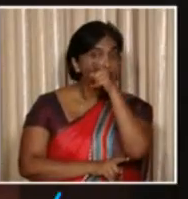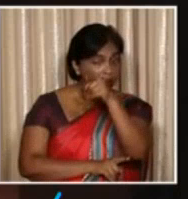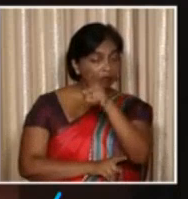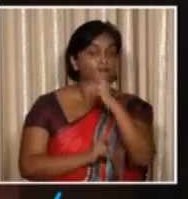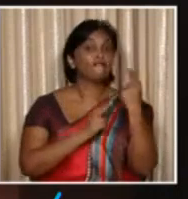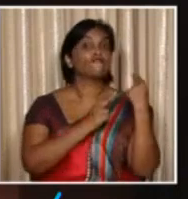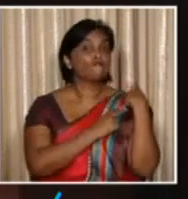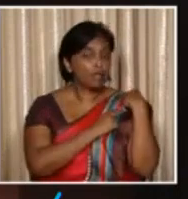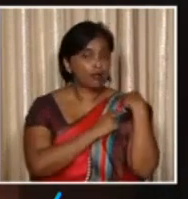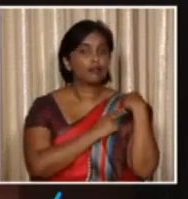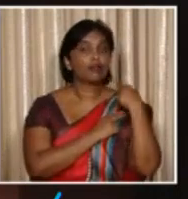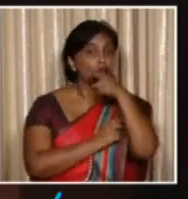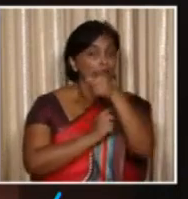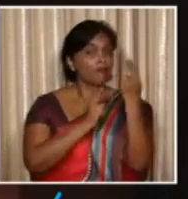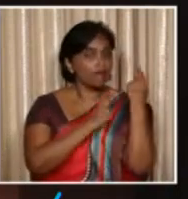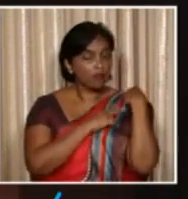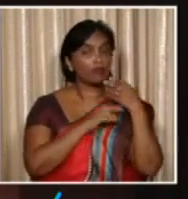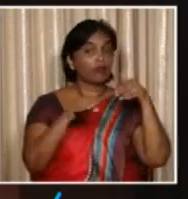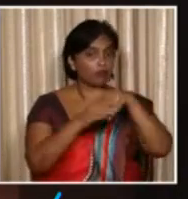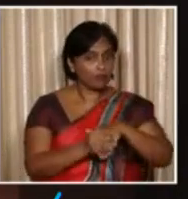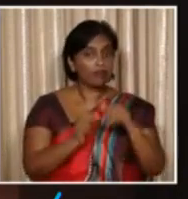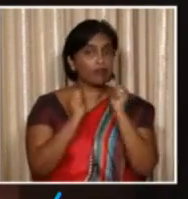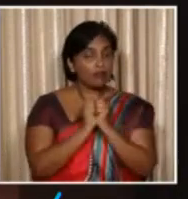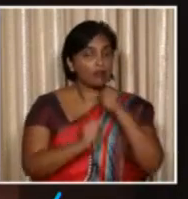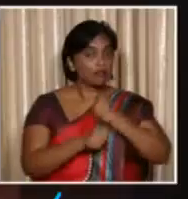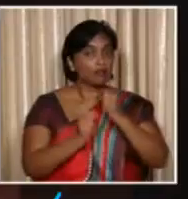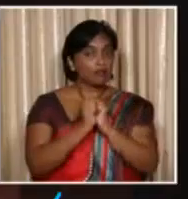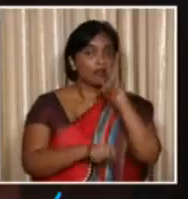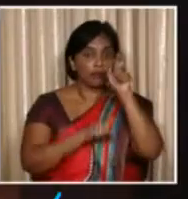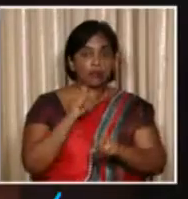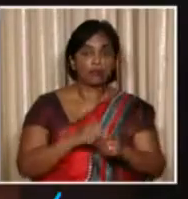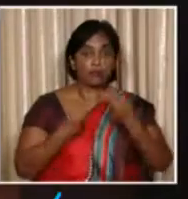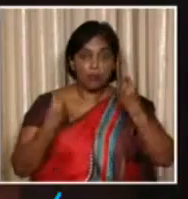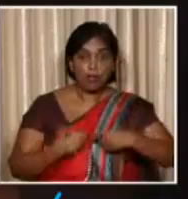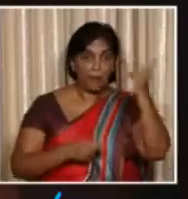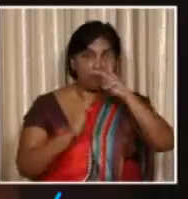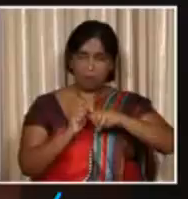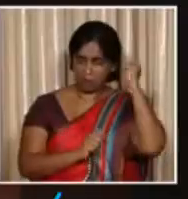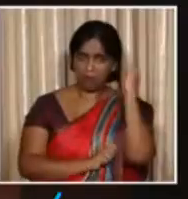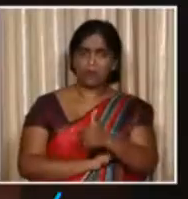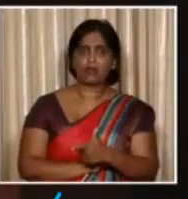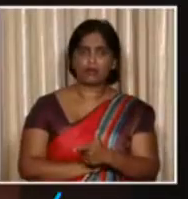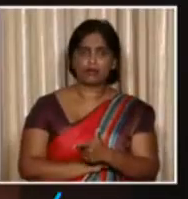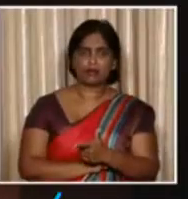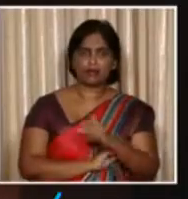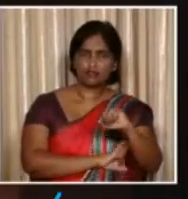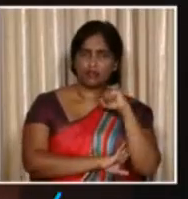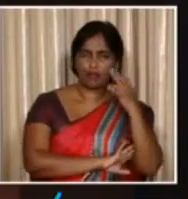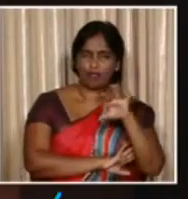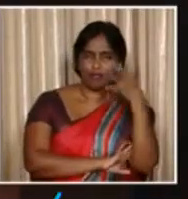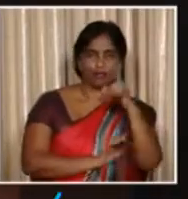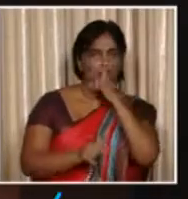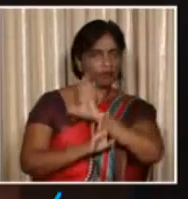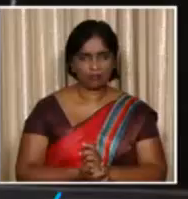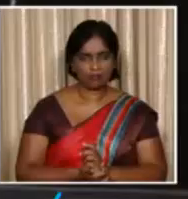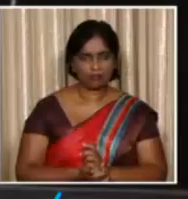ඔබතුමාගේ වගකීම තමයි ඔබතුමා යටතේ ඉන්න රාජ්‍ය සේවකයන්ට අහිමි වුණු වැටුප් ටික ලබා දෙන්න. නිකන් කොන්දපණ නැති කතා කියන්නේ